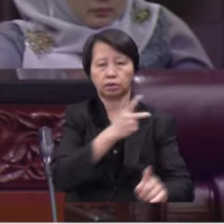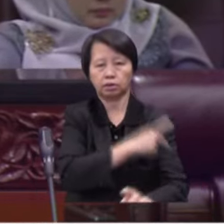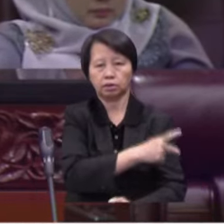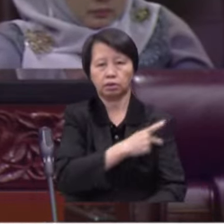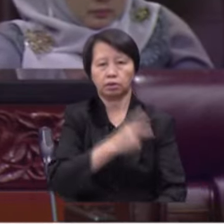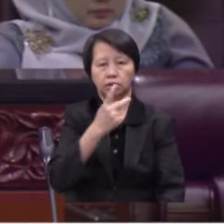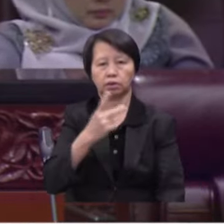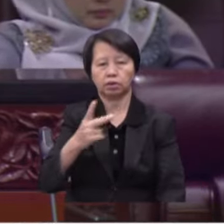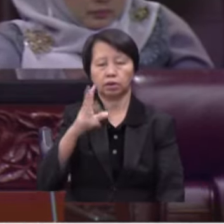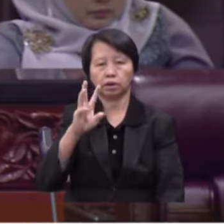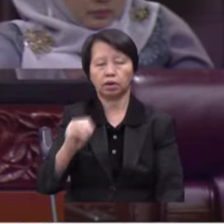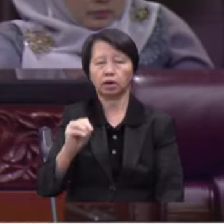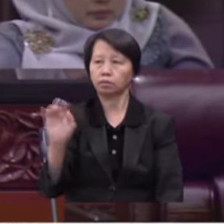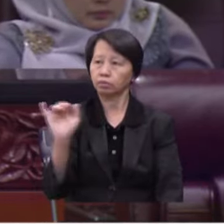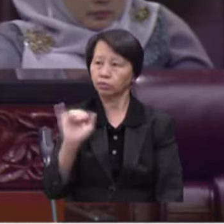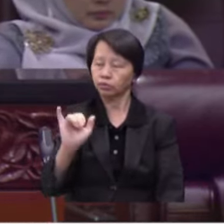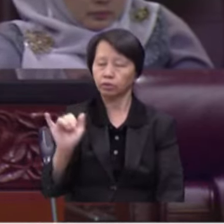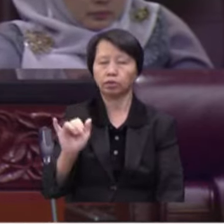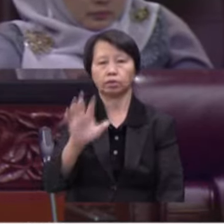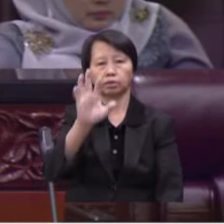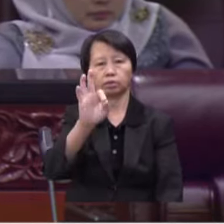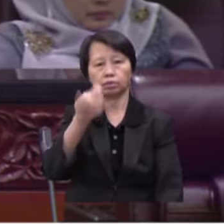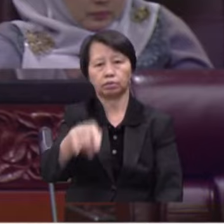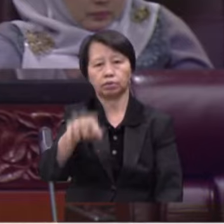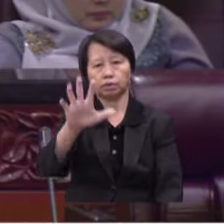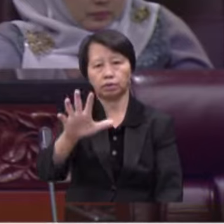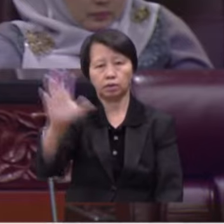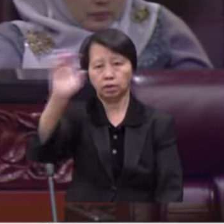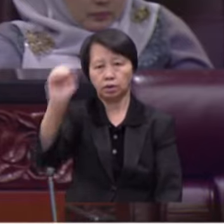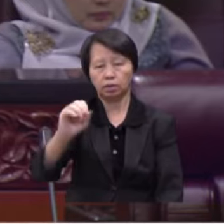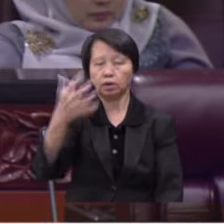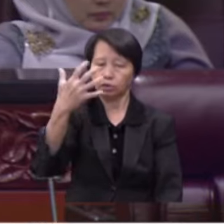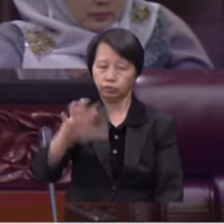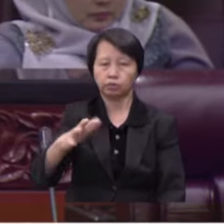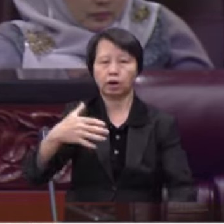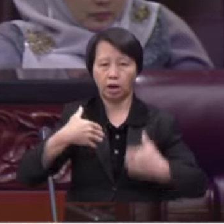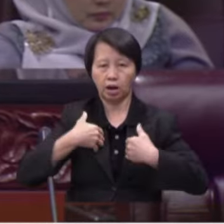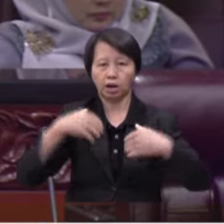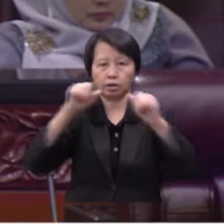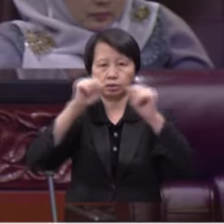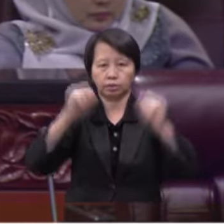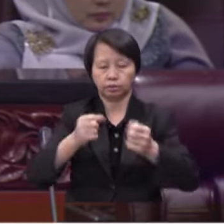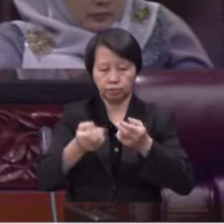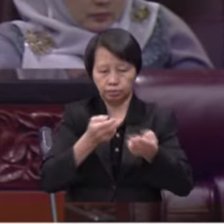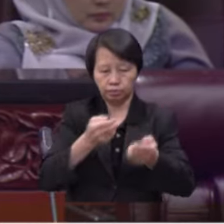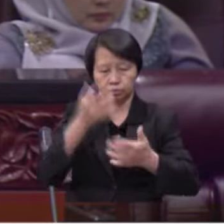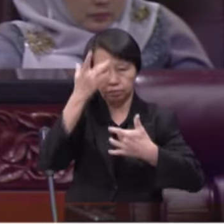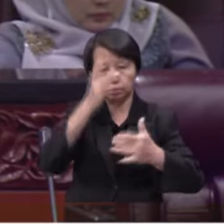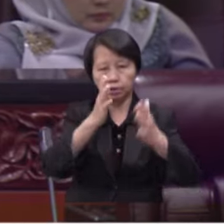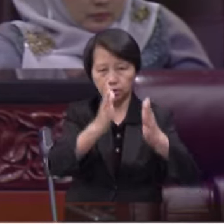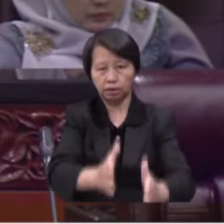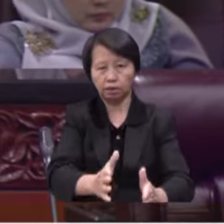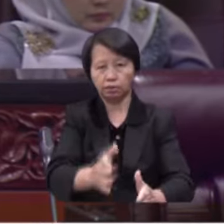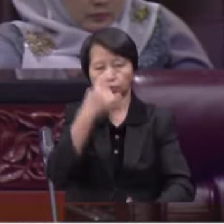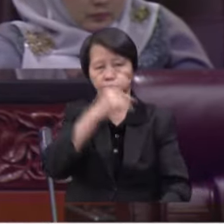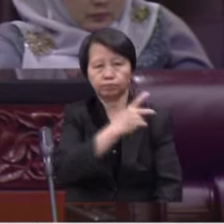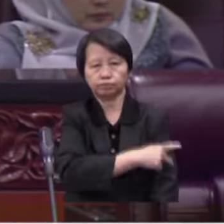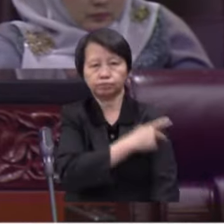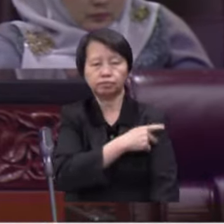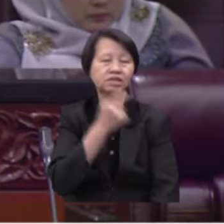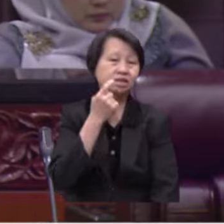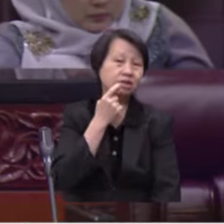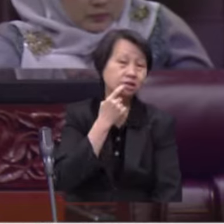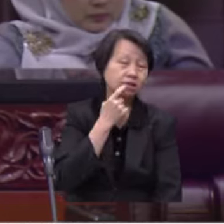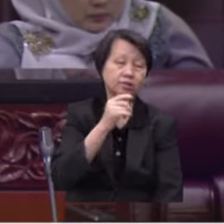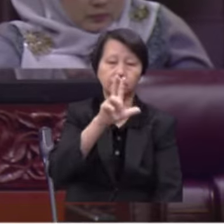kekm yaitu bersamaan dengan 9500 telah mempunyai sistem pengurusan sakit bagi klinik kegigihan